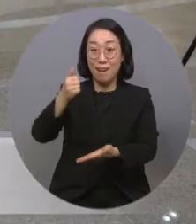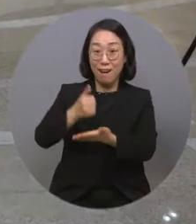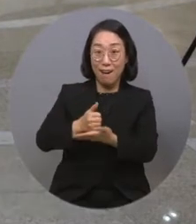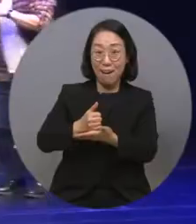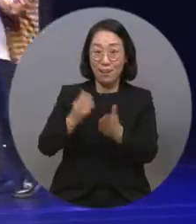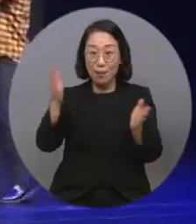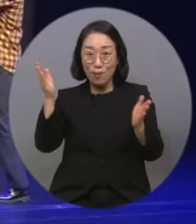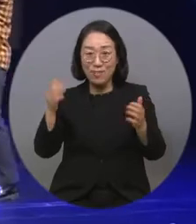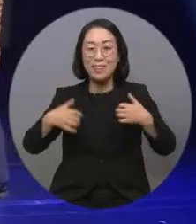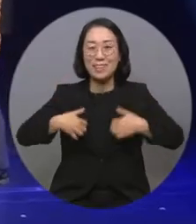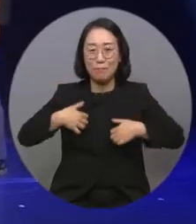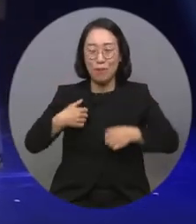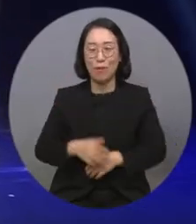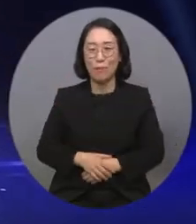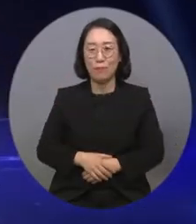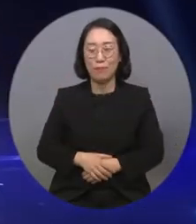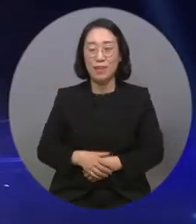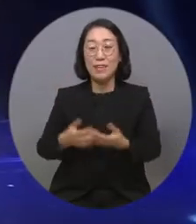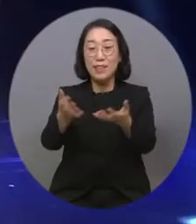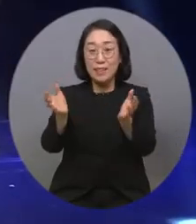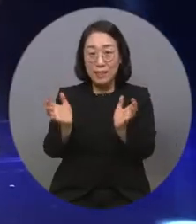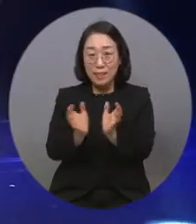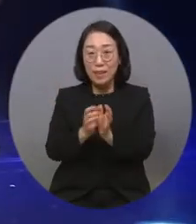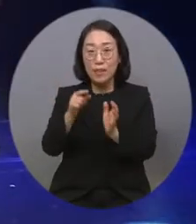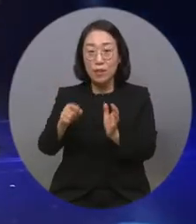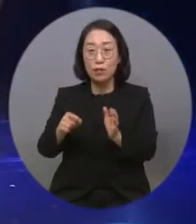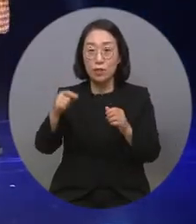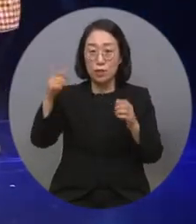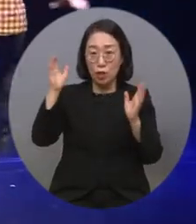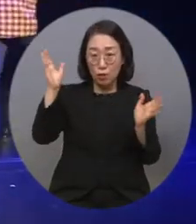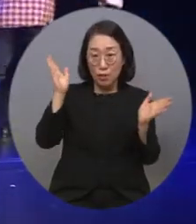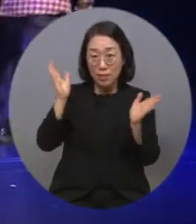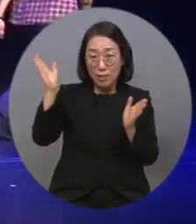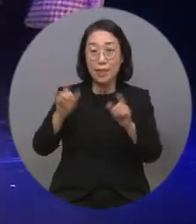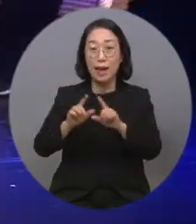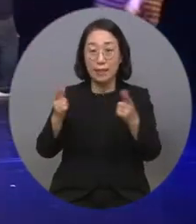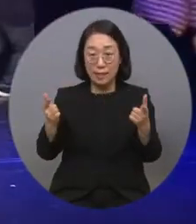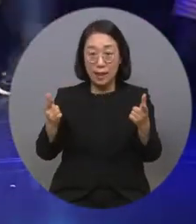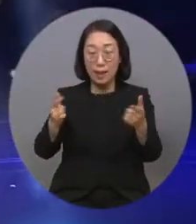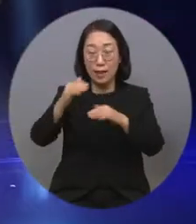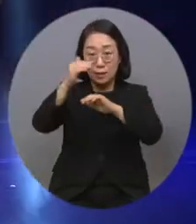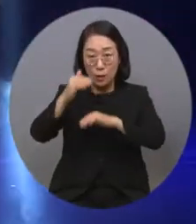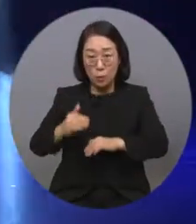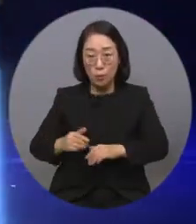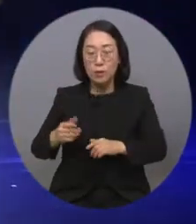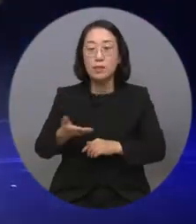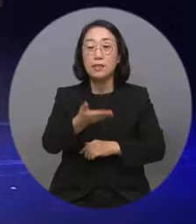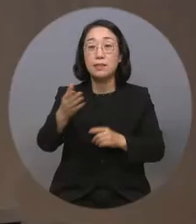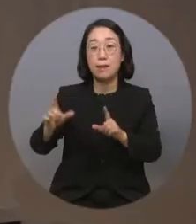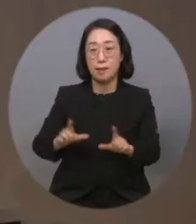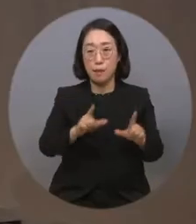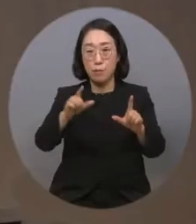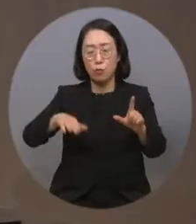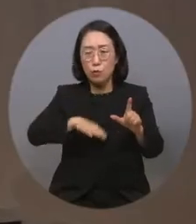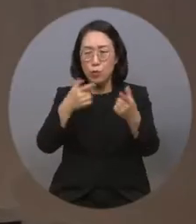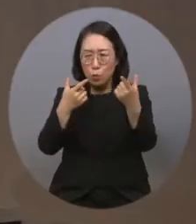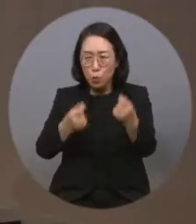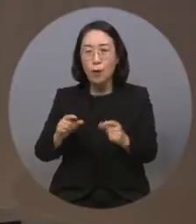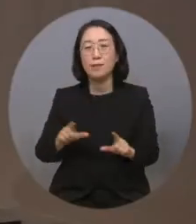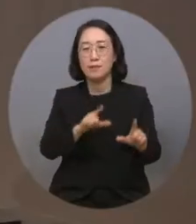좀 느껴져요. 민들레 극단의 이것은 연극이 아니다에는 그들의 삶, 우리 모두의 일상이